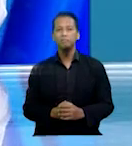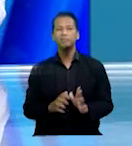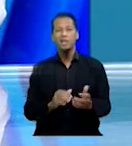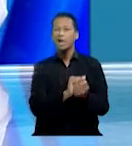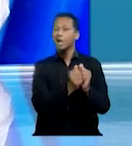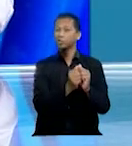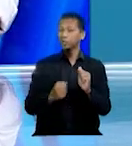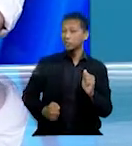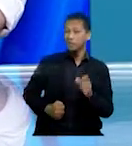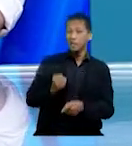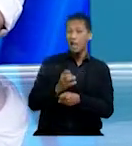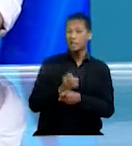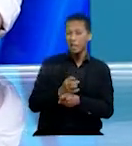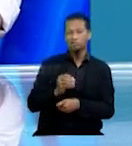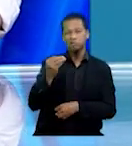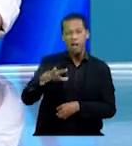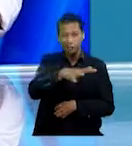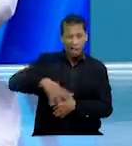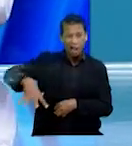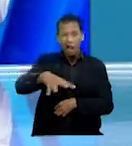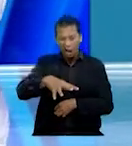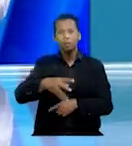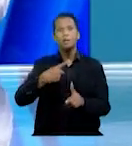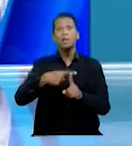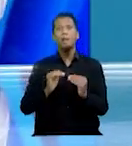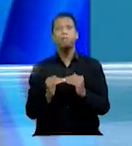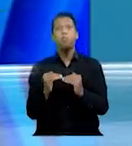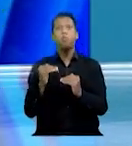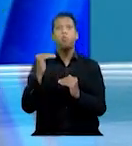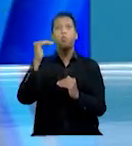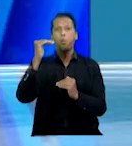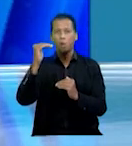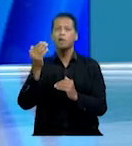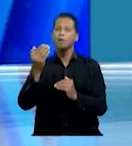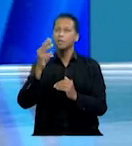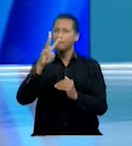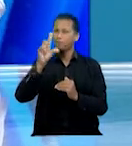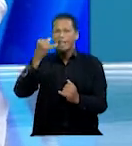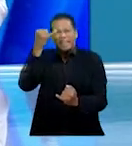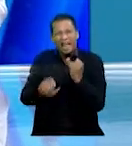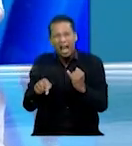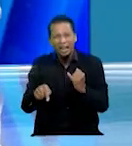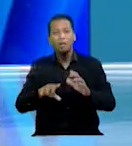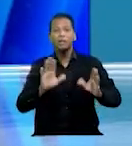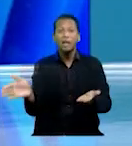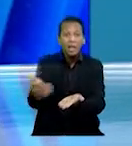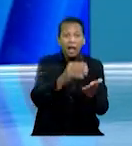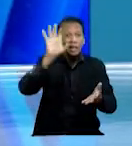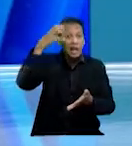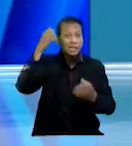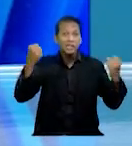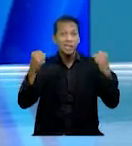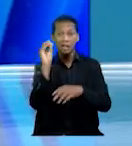Sementara itu, pemirsa, kasus gagal ginjal akut di ibu kota terus mengalami peningkatan terlebih dalam 3 bulan terakhir. Data Dinas